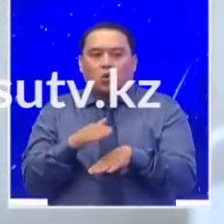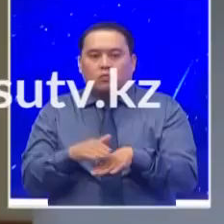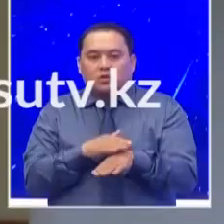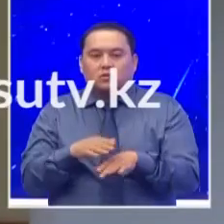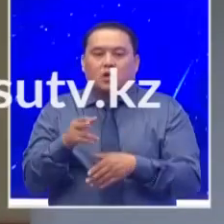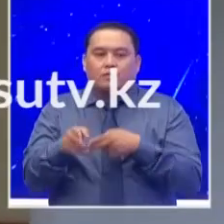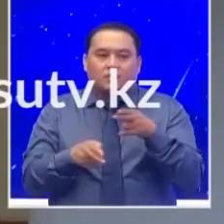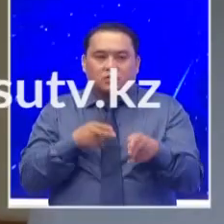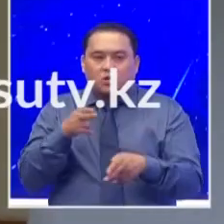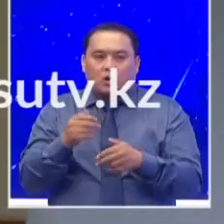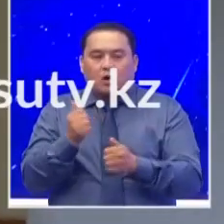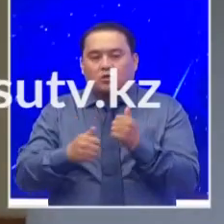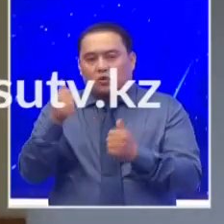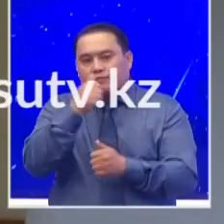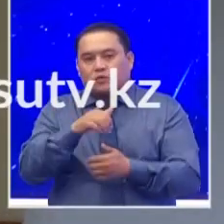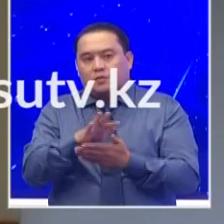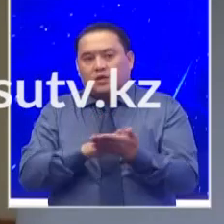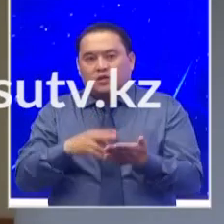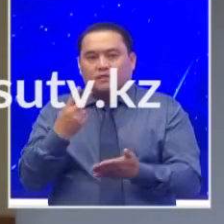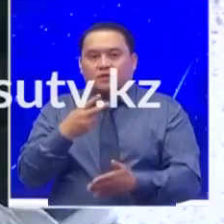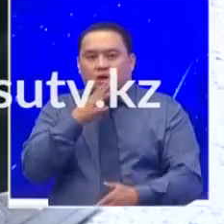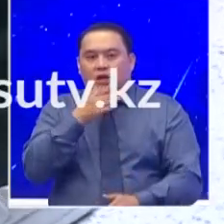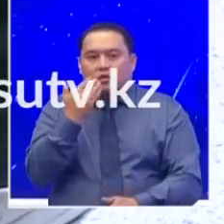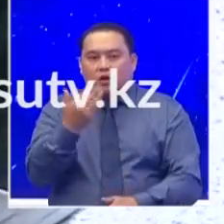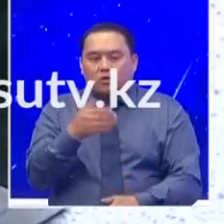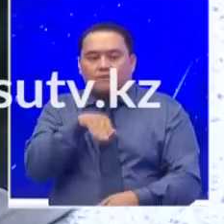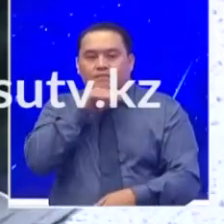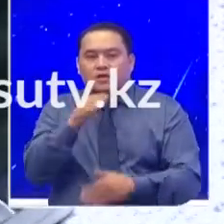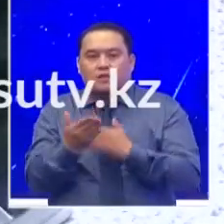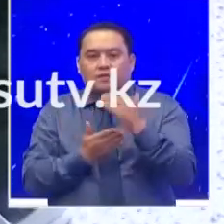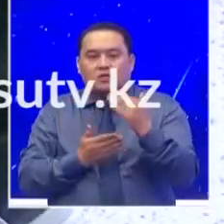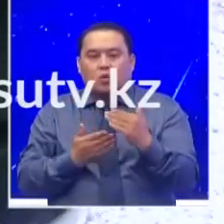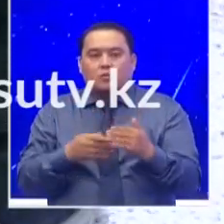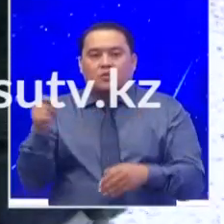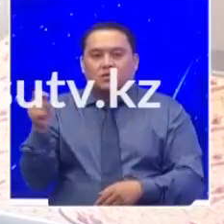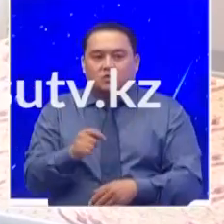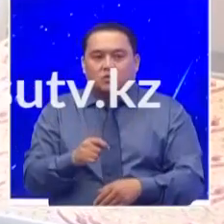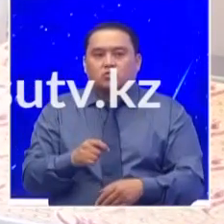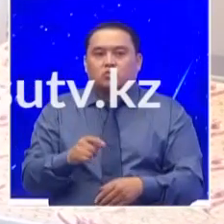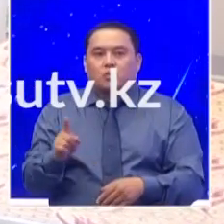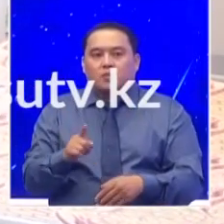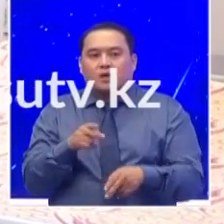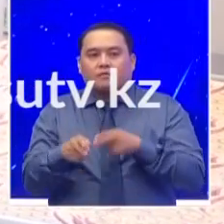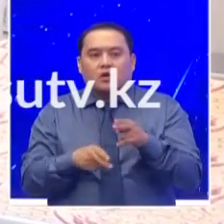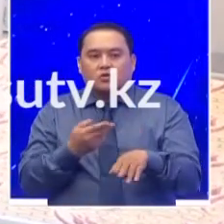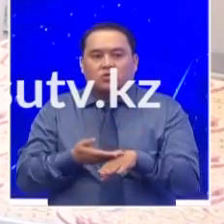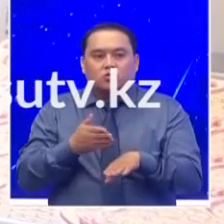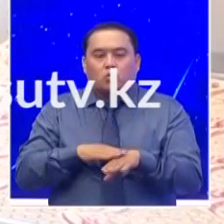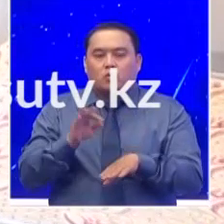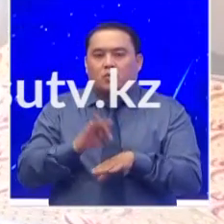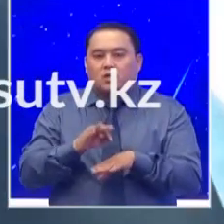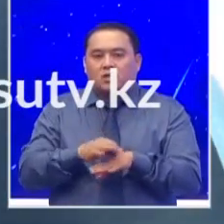благотворительных операций. Ежегодно на протяжении 20 лет высококвалифицированный хирург приезжает сюда, чтобы прооперировать тяжело